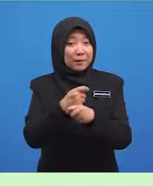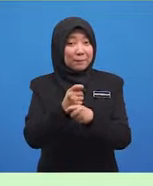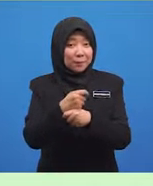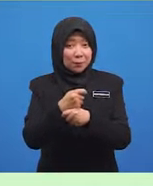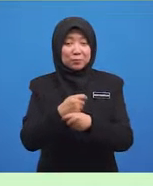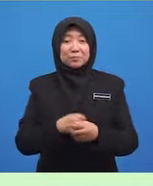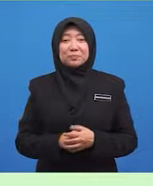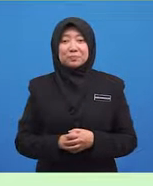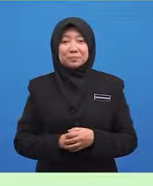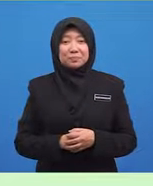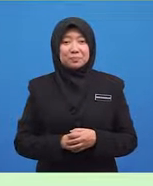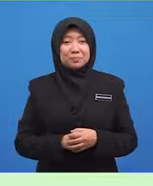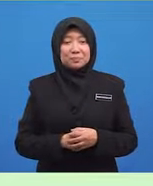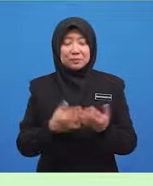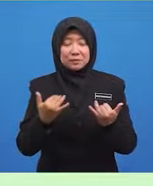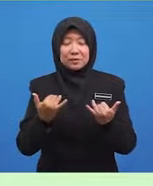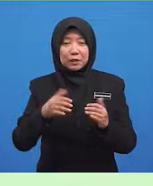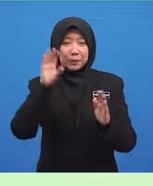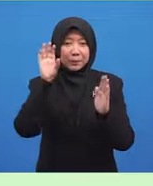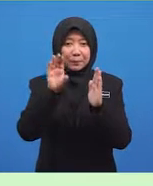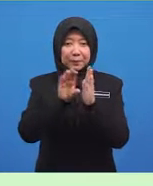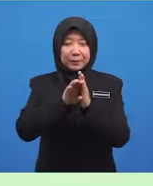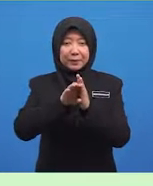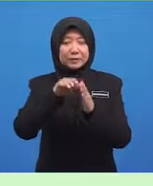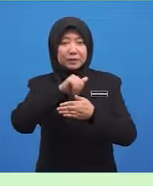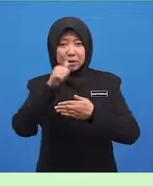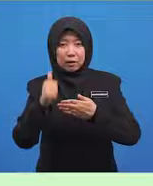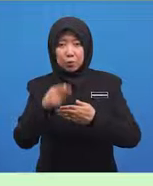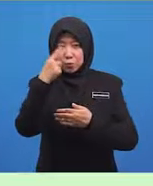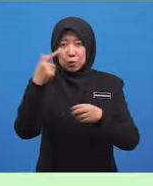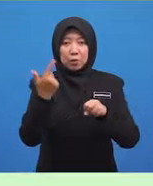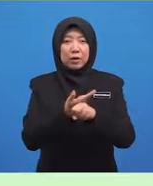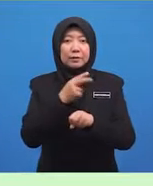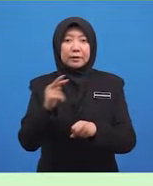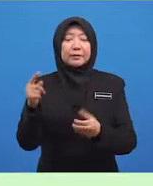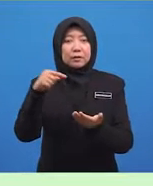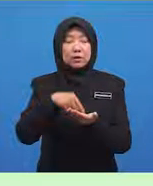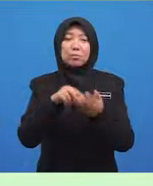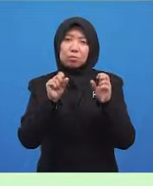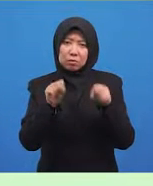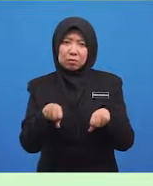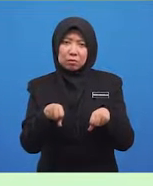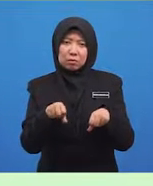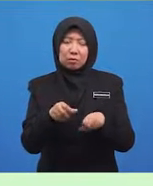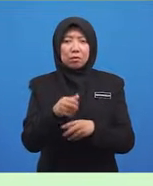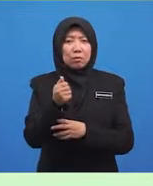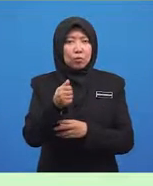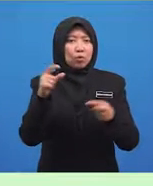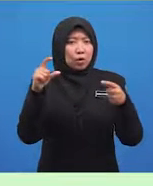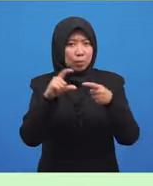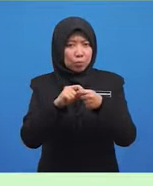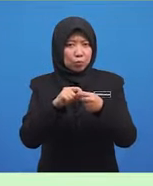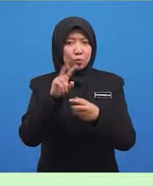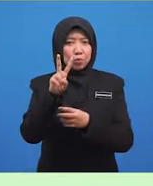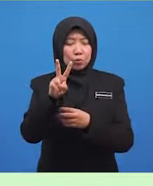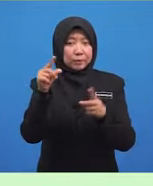Kita lihat gambar yang terakhir untuk latihan ini. Bolehkah kamu gabungkan